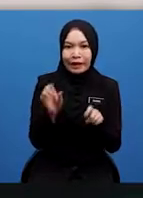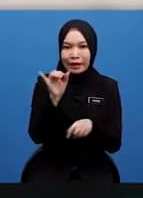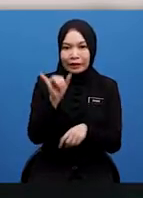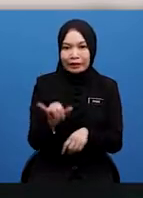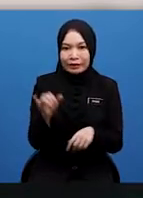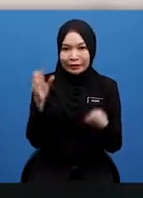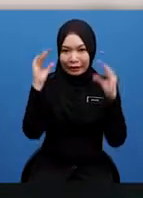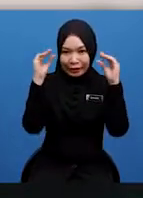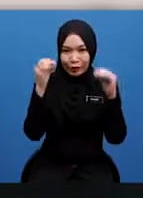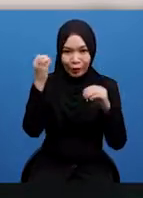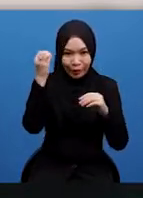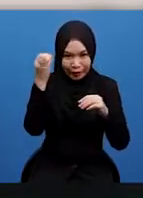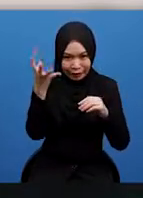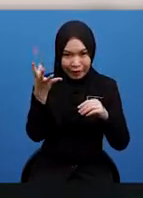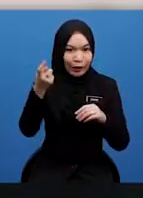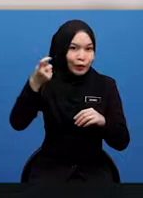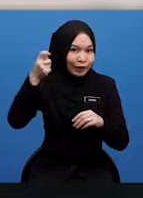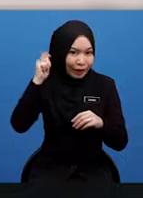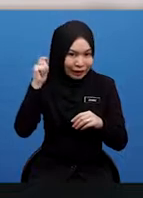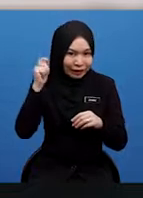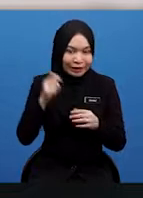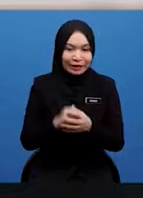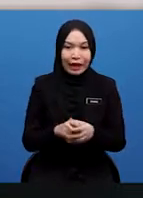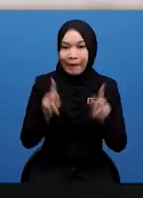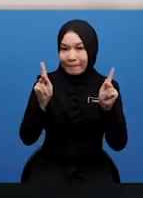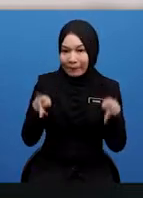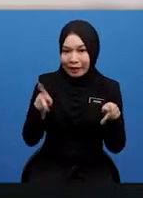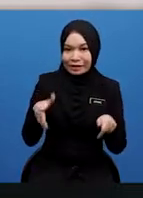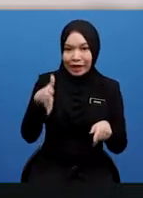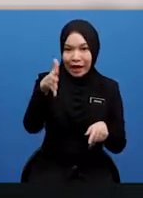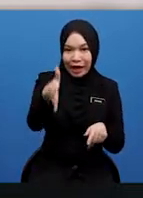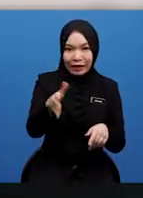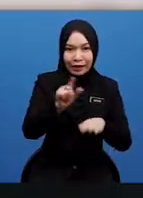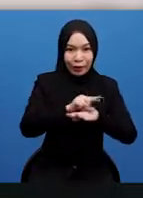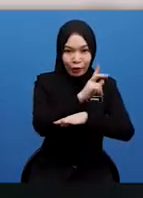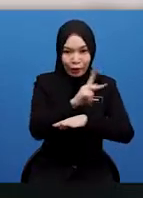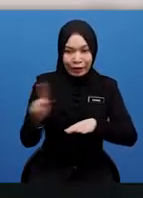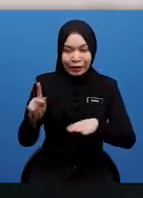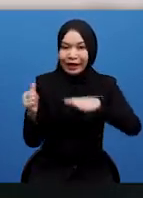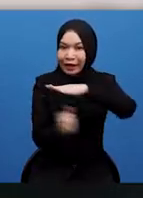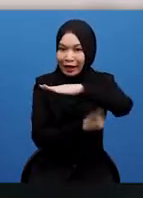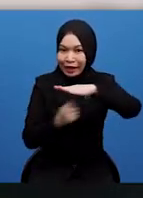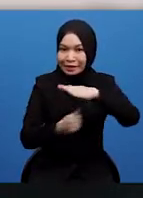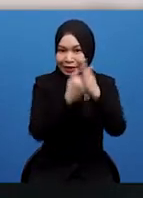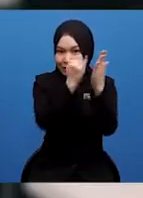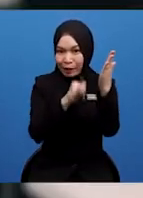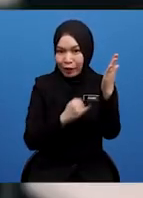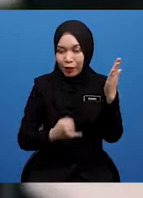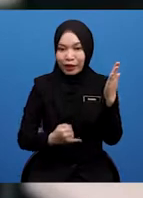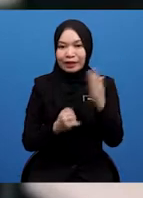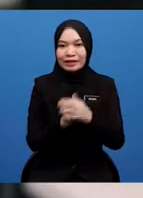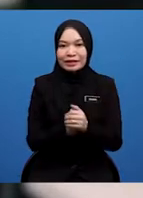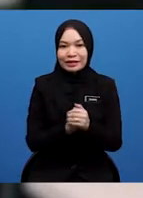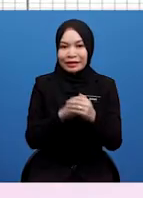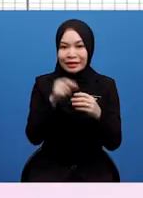atau graf dua skala ini, pelajar akan menggunakan asas melukis